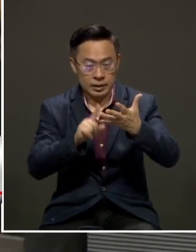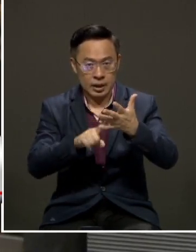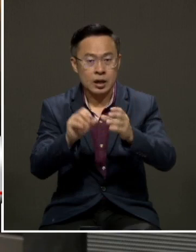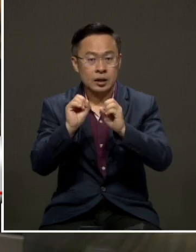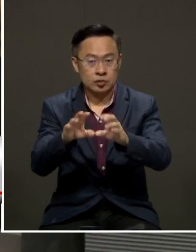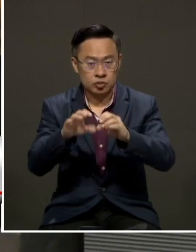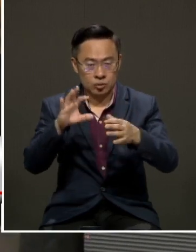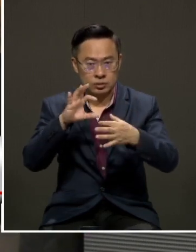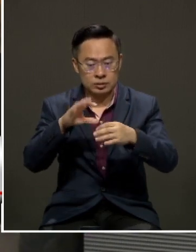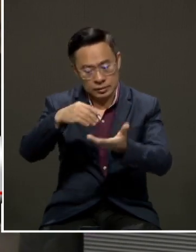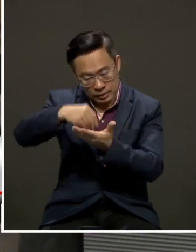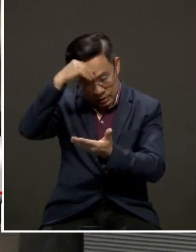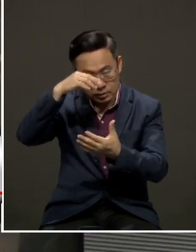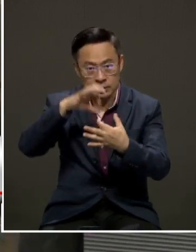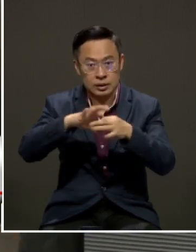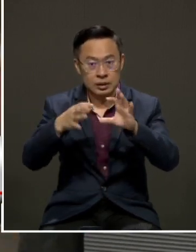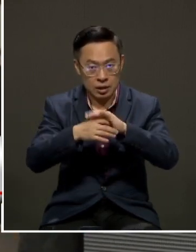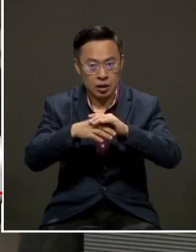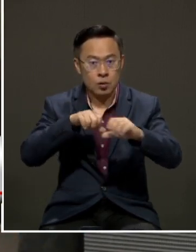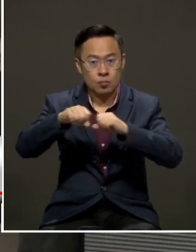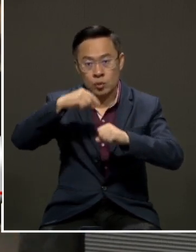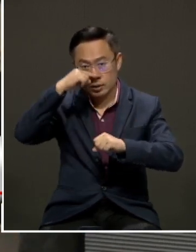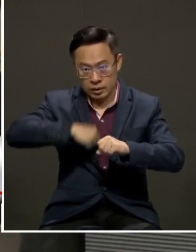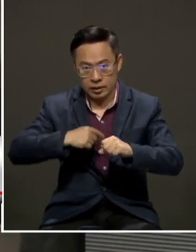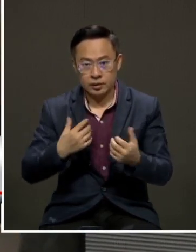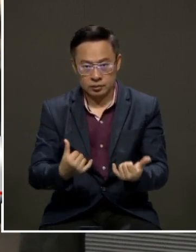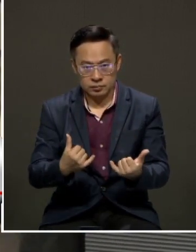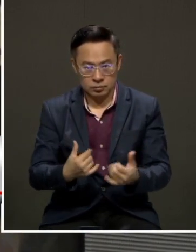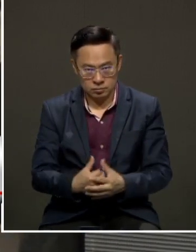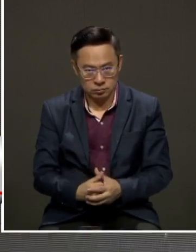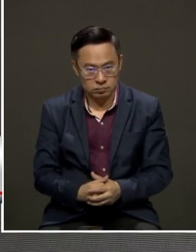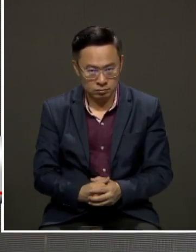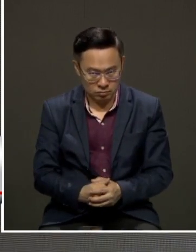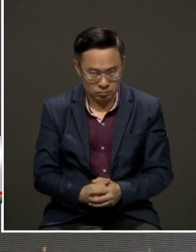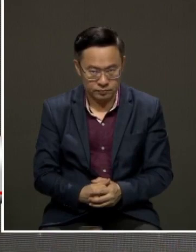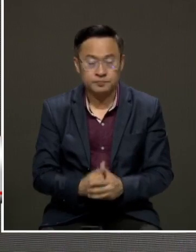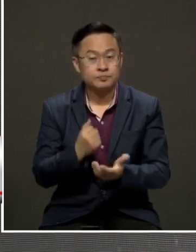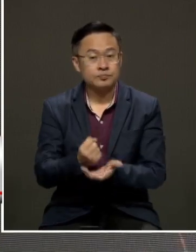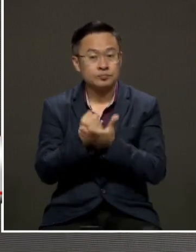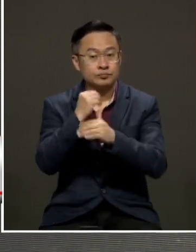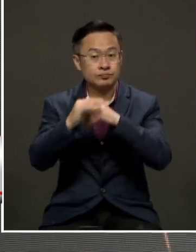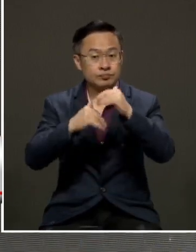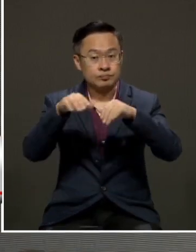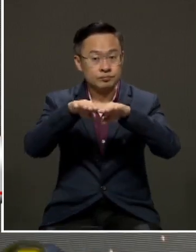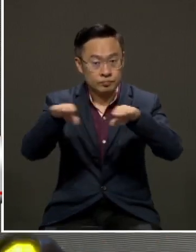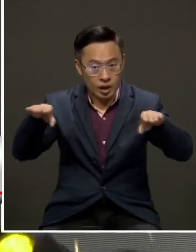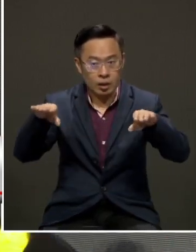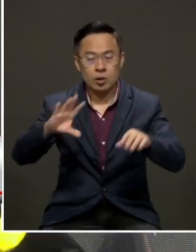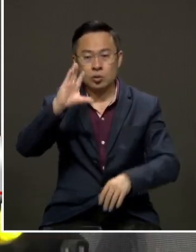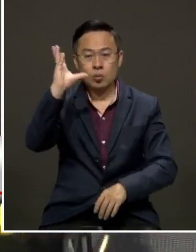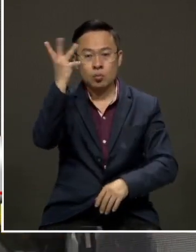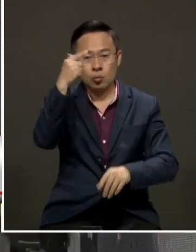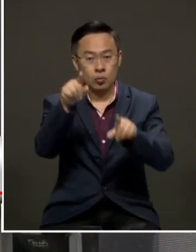ยเพื่อเป็นการสร้างมาตรฐานมวยกลางสำหรับประเทศไทยในการเผยแพร่เพื่อยกระดับมวยไทยให้มีมาตรฐานเดียวกันทั่วโล